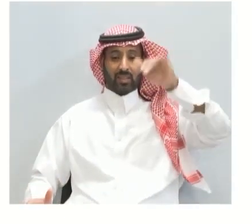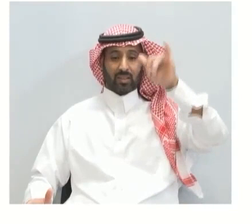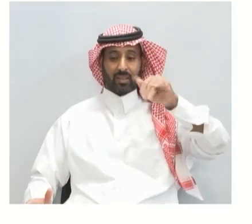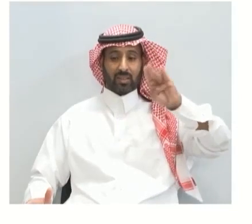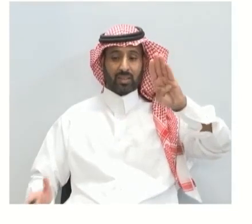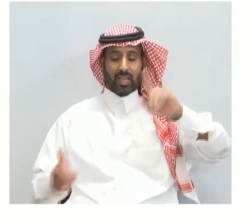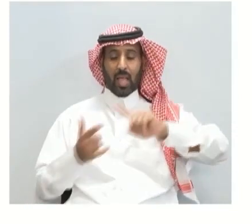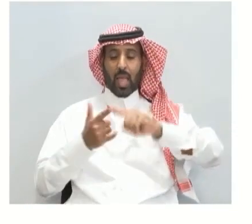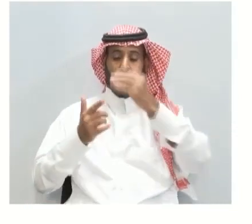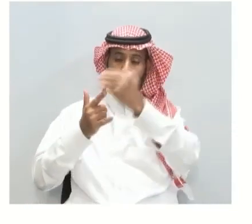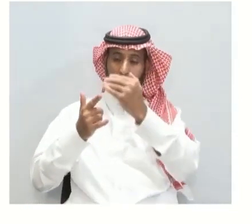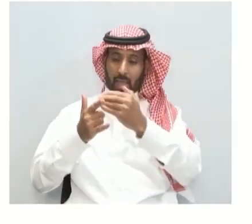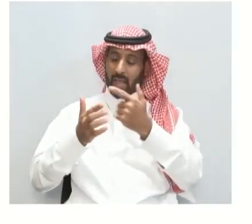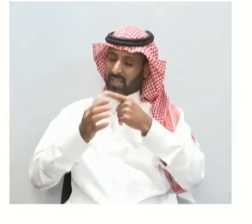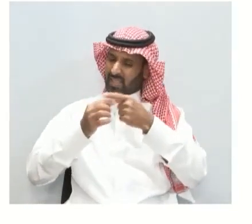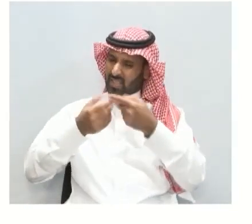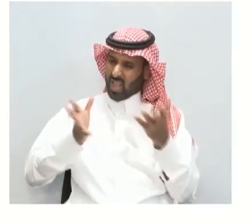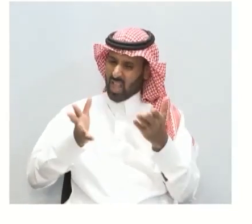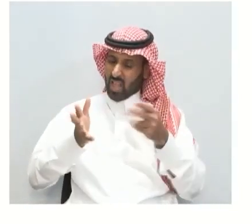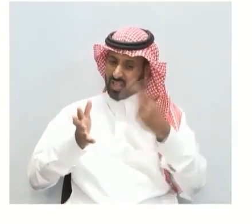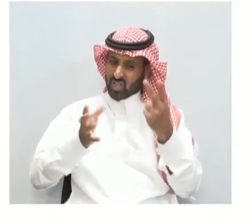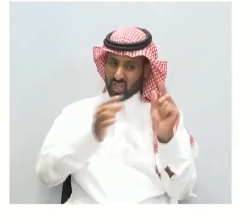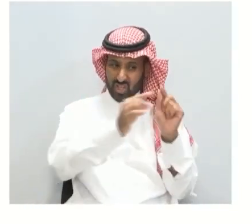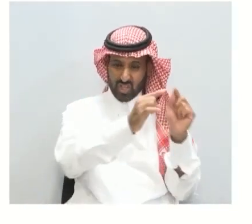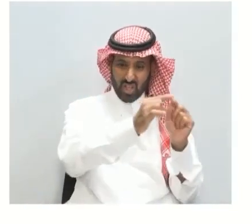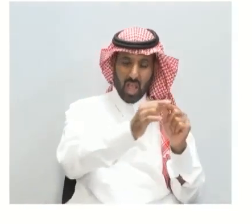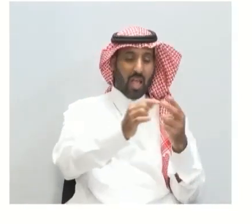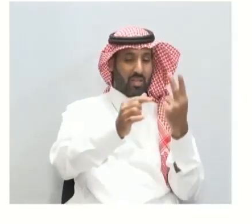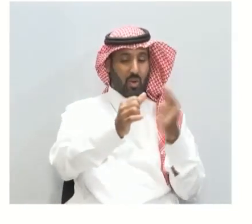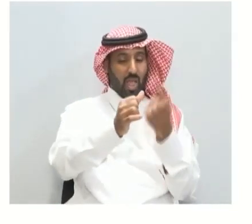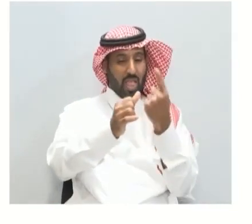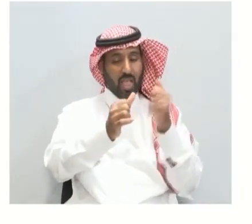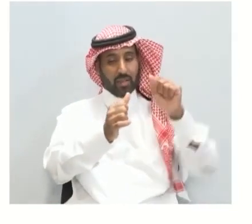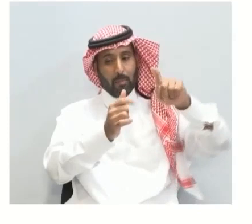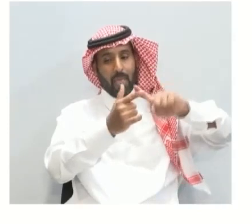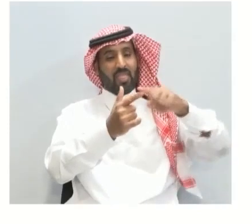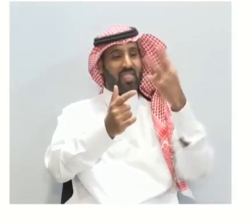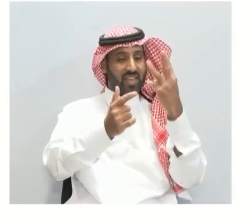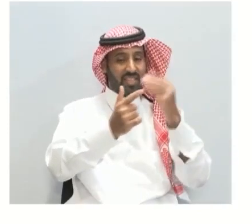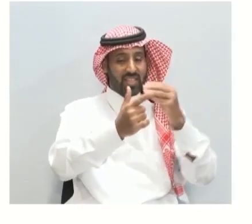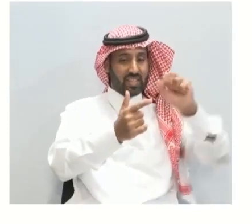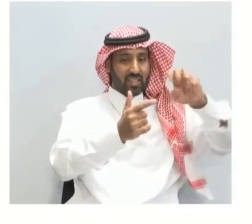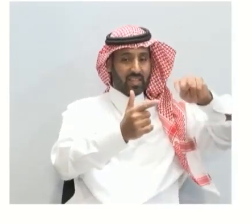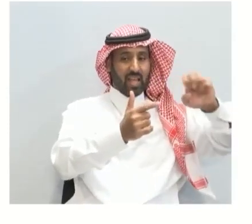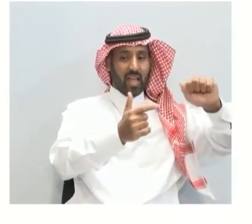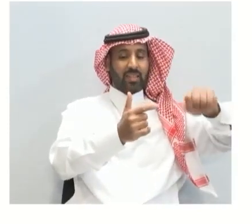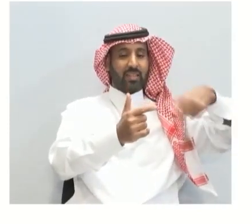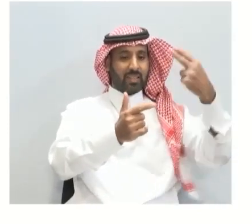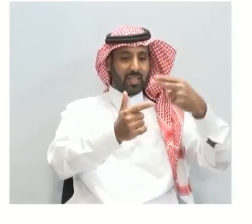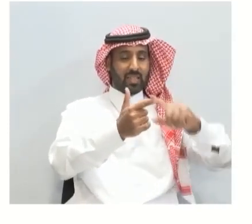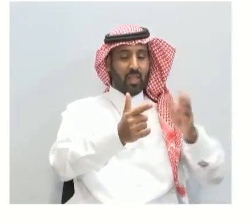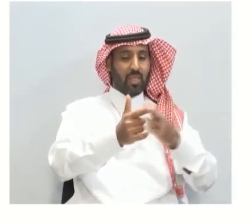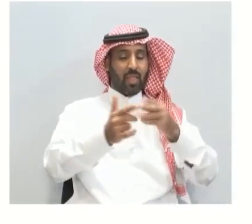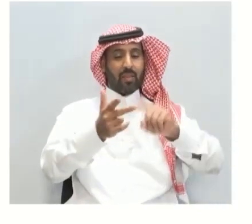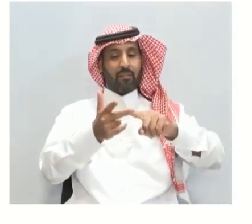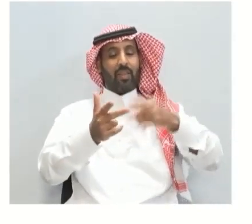منتجا جزيئين من ثاني اكسيد الكربون وجزيء اي تي بي وثلاث جزيئات ناد اتش وكذلك جزيء فاد اتش